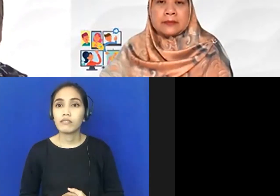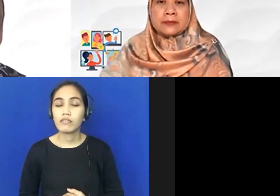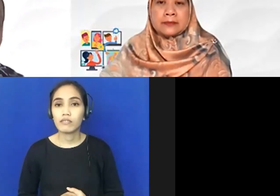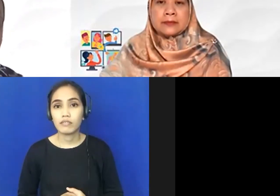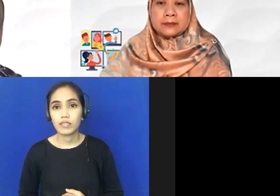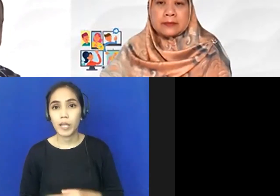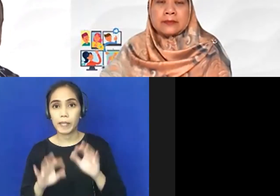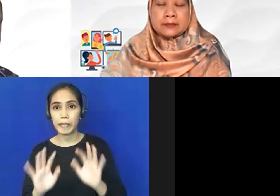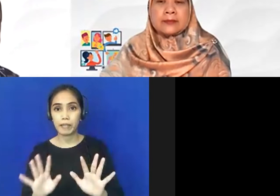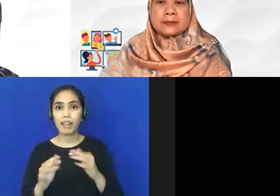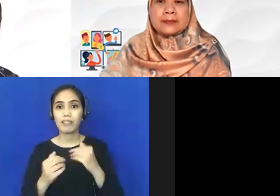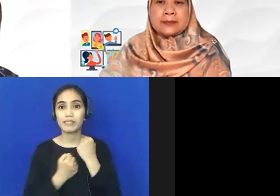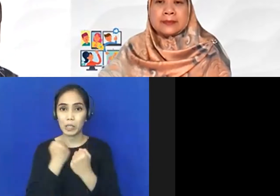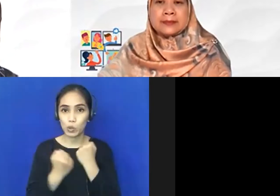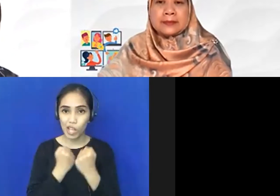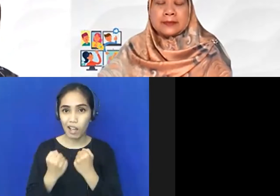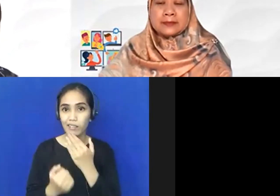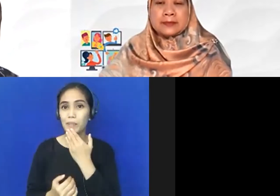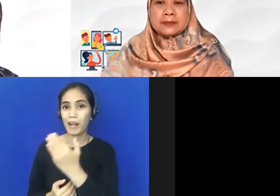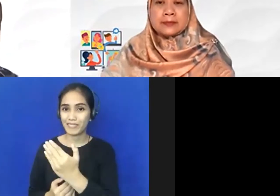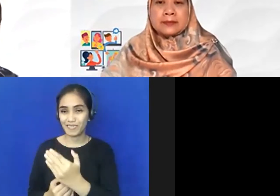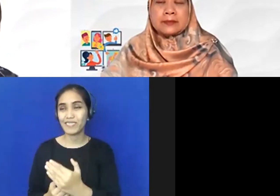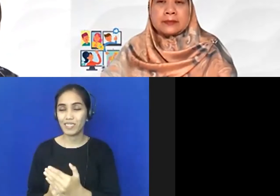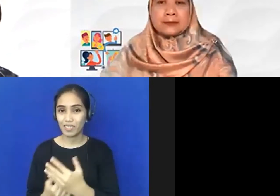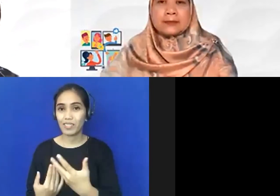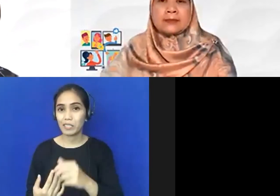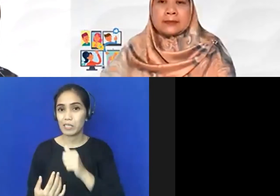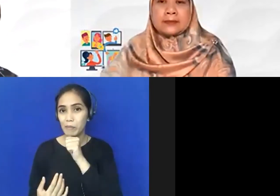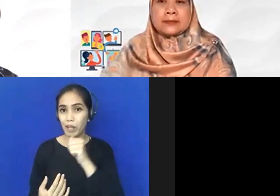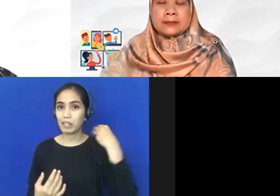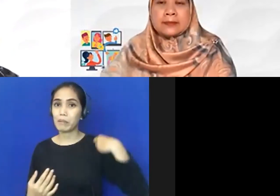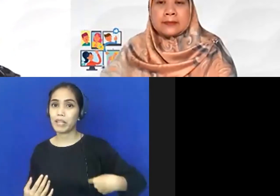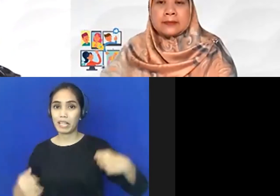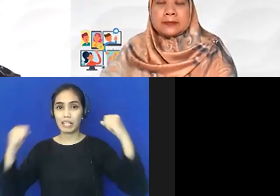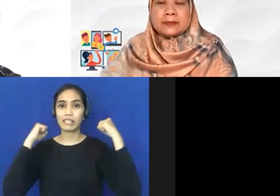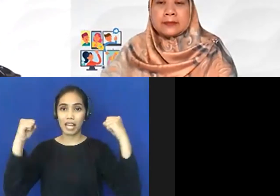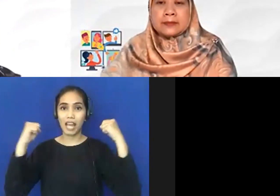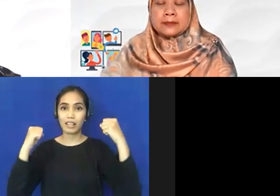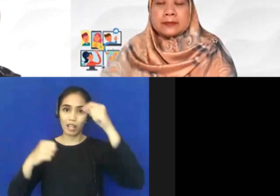berbagai upaya yang dilakukan ya dari Kementerian Kesehatan untuk kesehatan mental bagi kita semua. Seingat saya juga